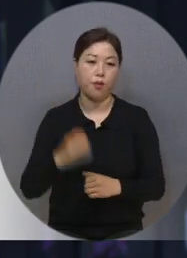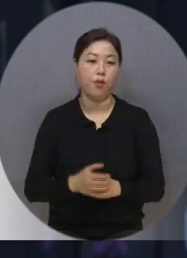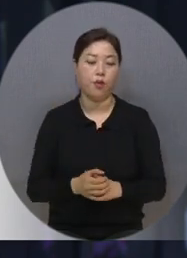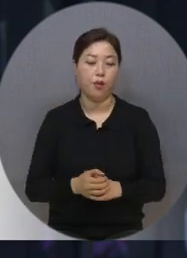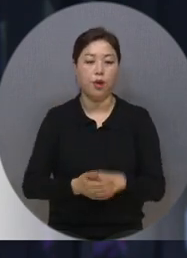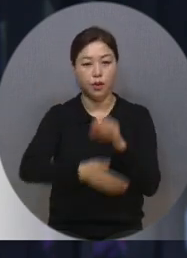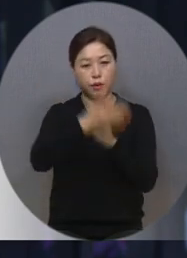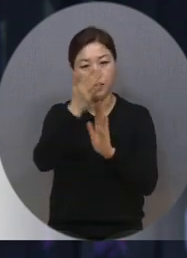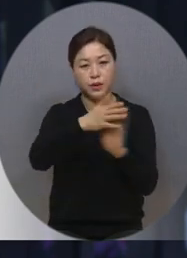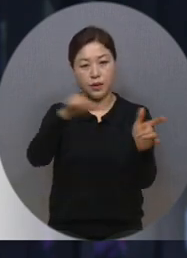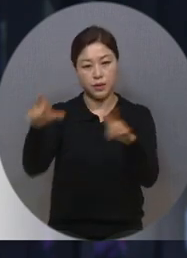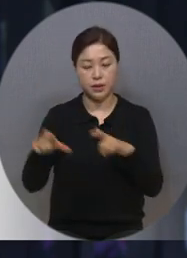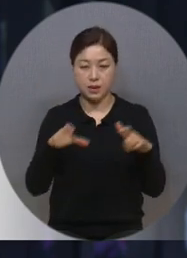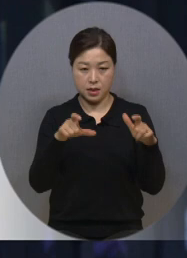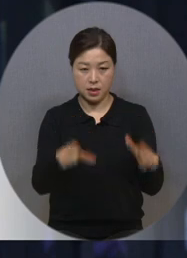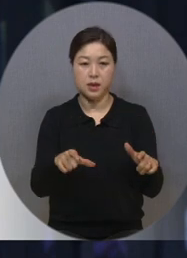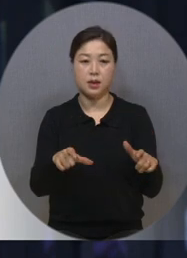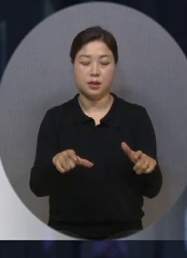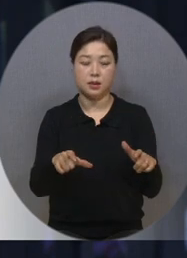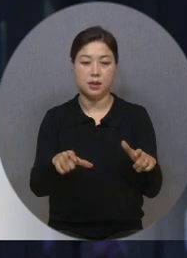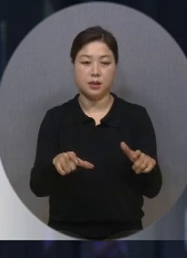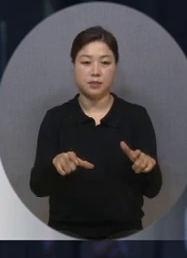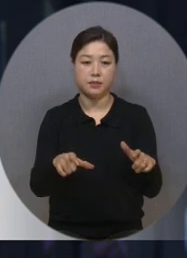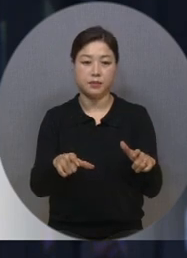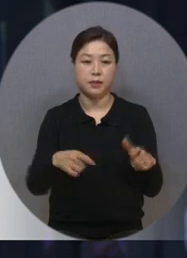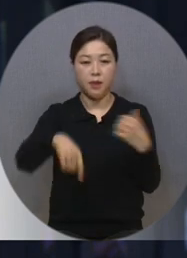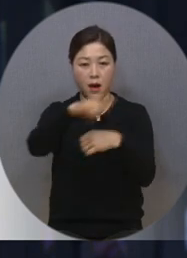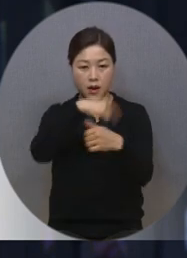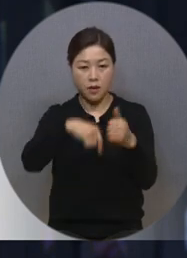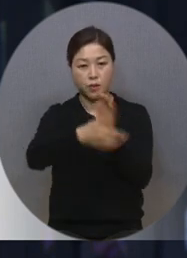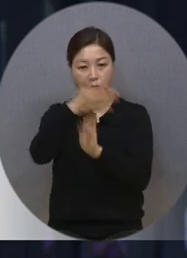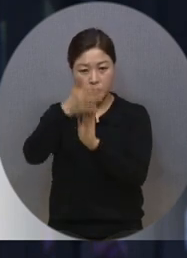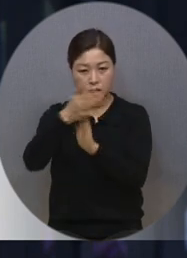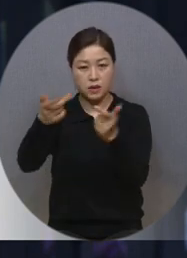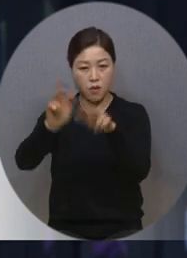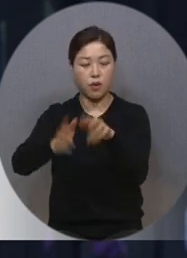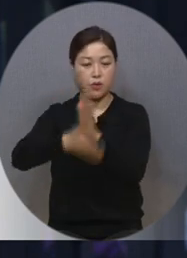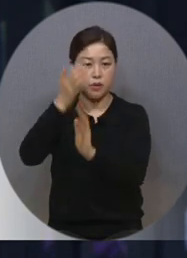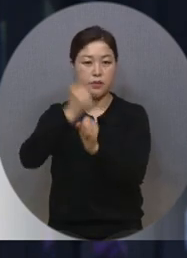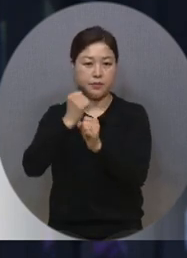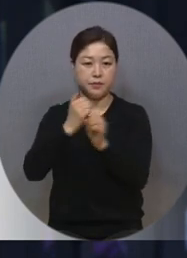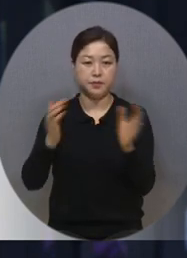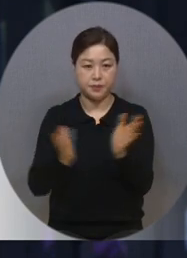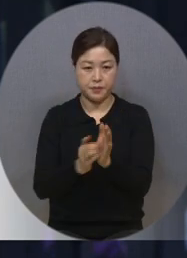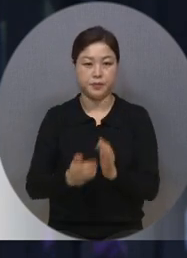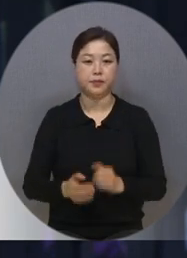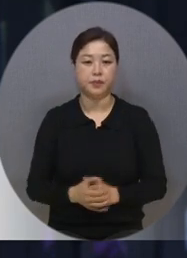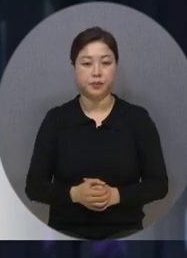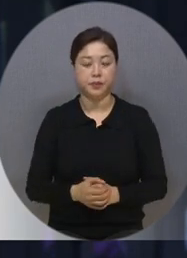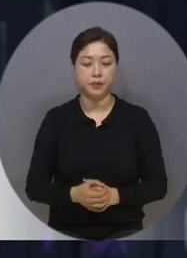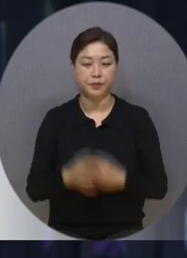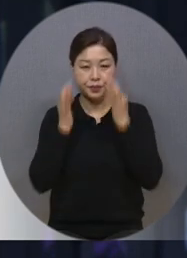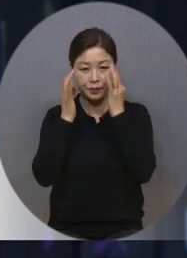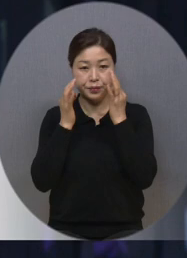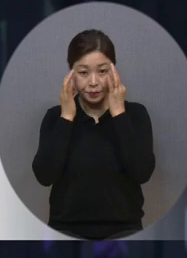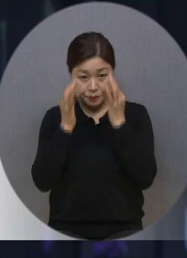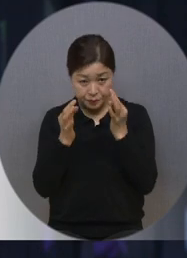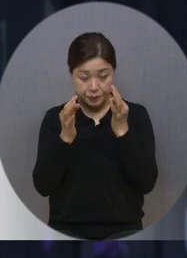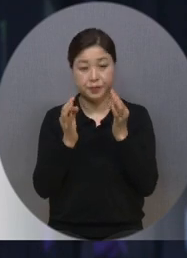도시 전체를 생태도시, 정원도시로 만들었습니다. 이러한 노력들이